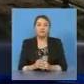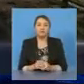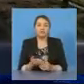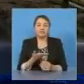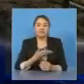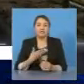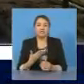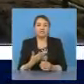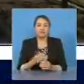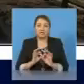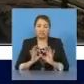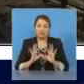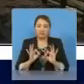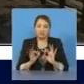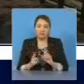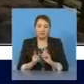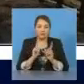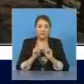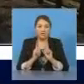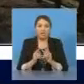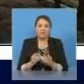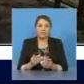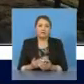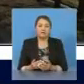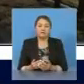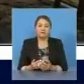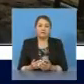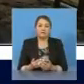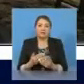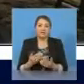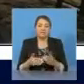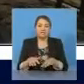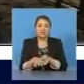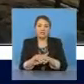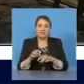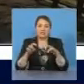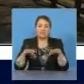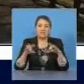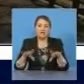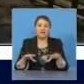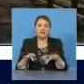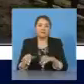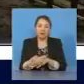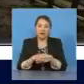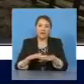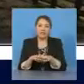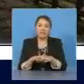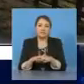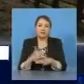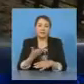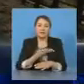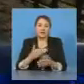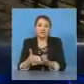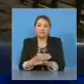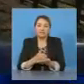только разъяснительные беседы. В случае выявления функционирования ресторанов или же кафе, магазинов, мы